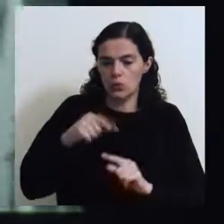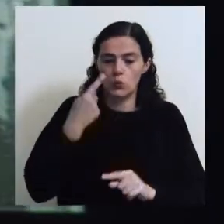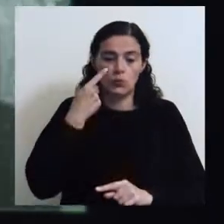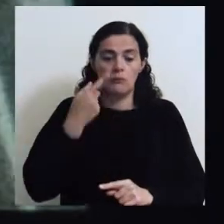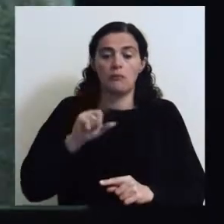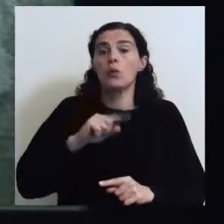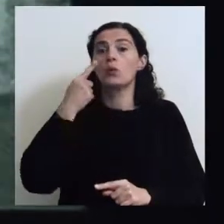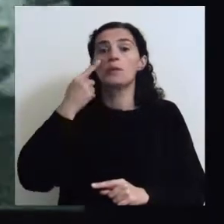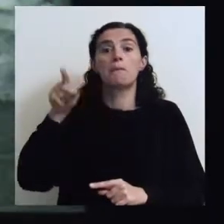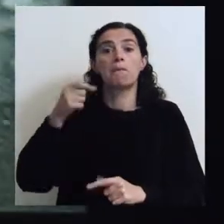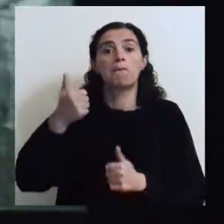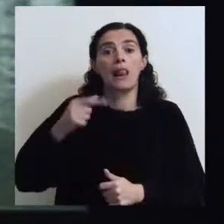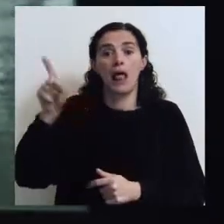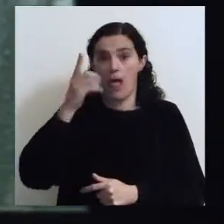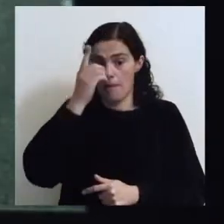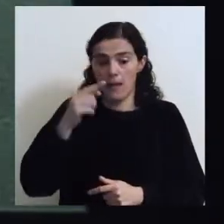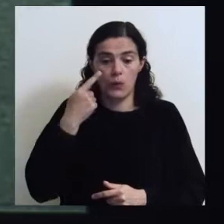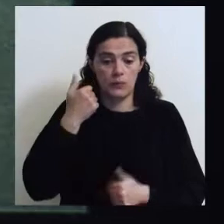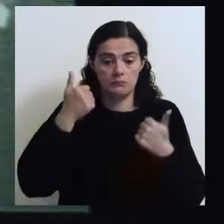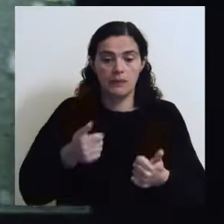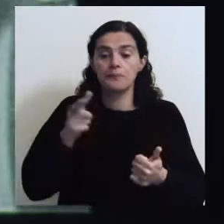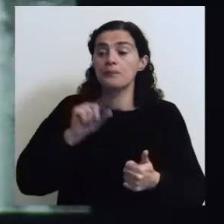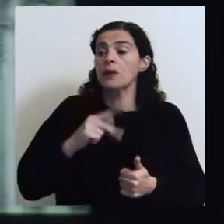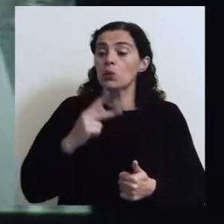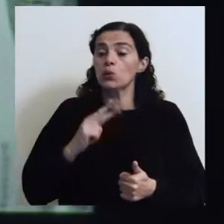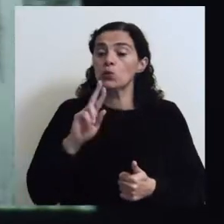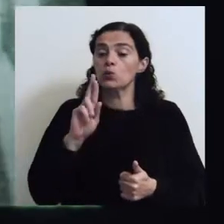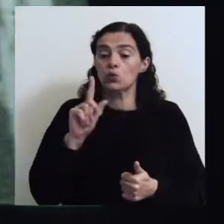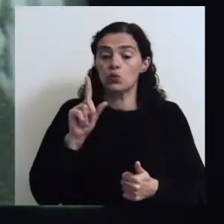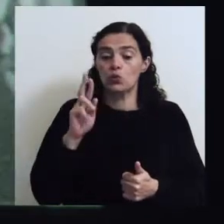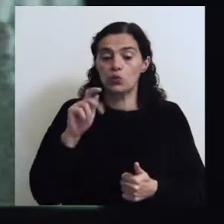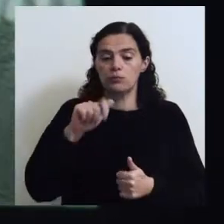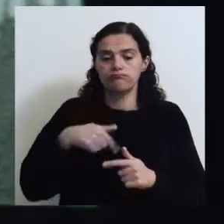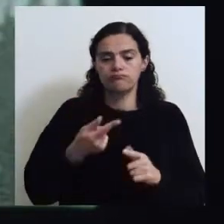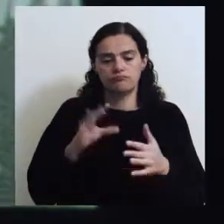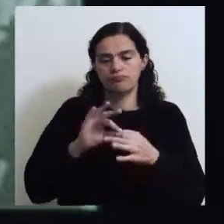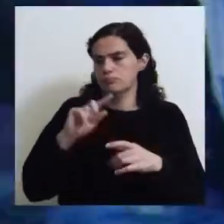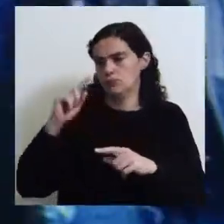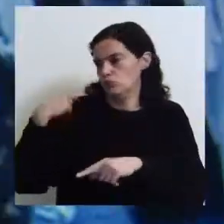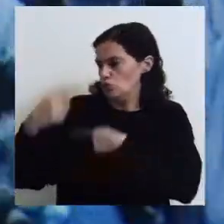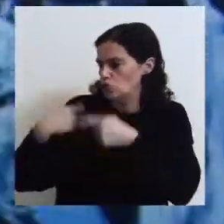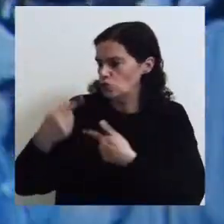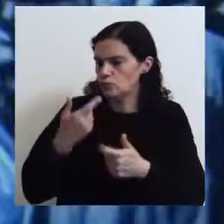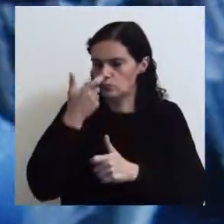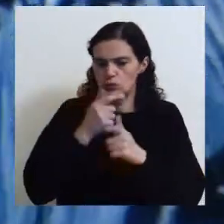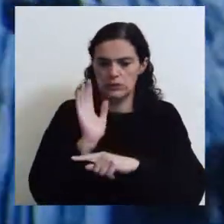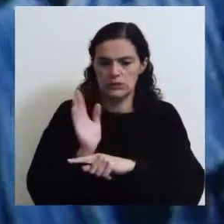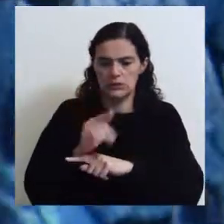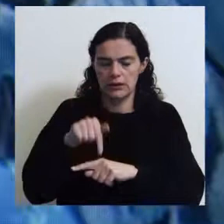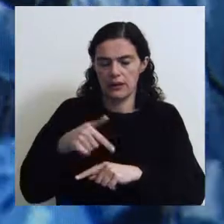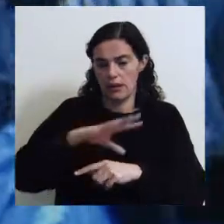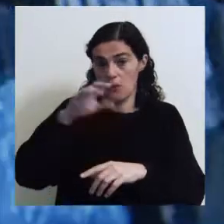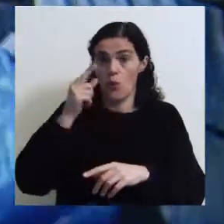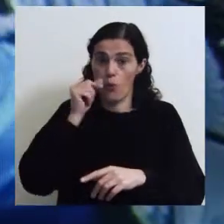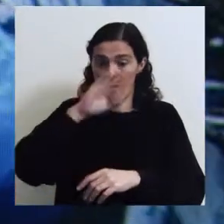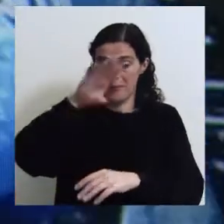connaît et que l'on connaît bien aussi en Allemagne. Et Alexander Klug, comme toute la génération de cinéastes de laquelle